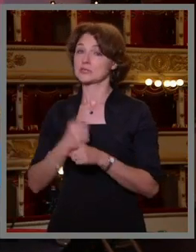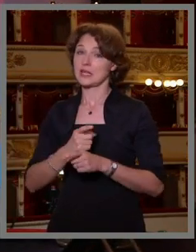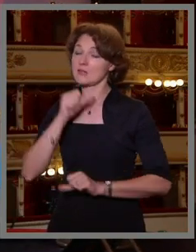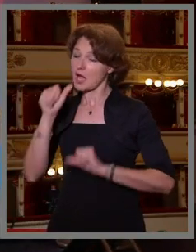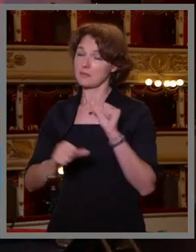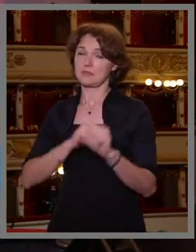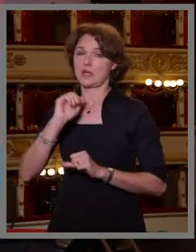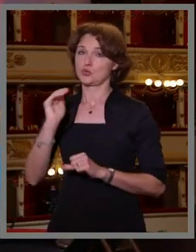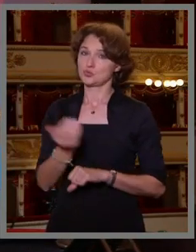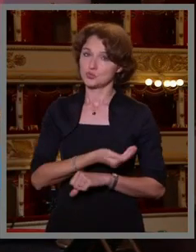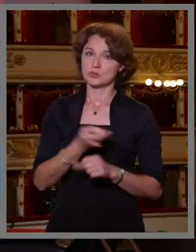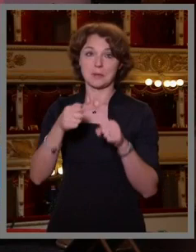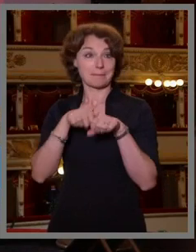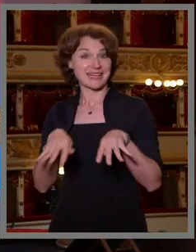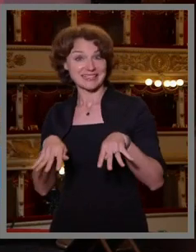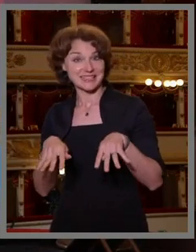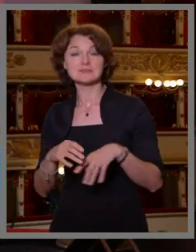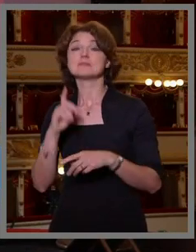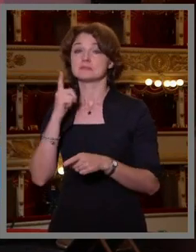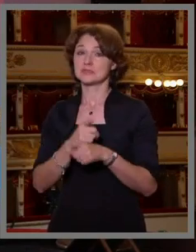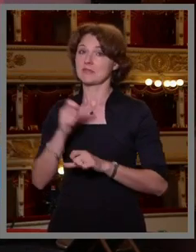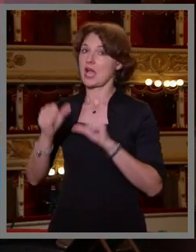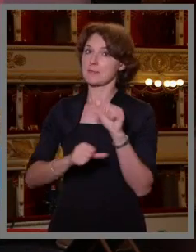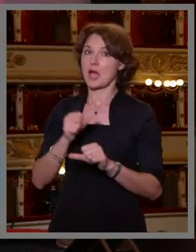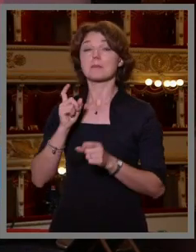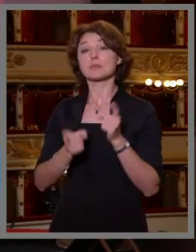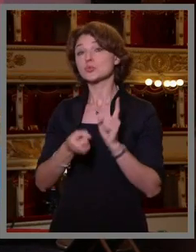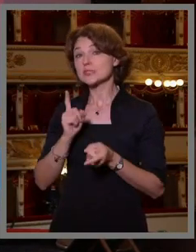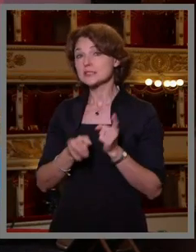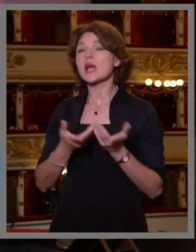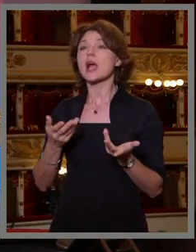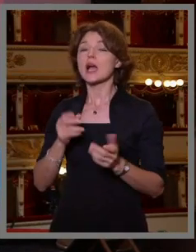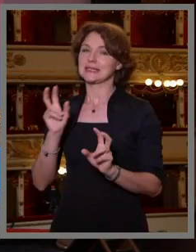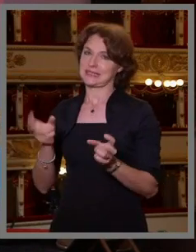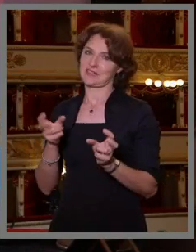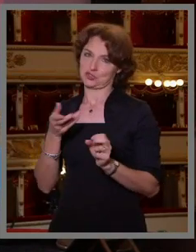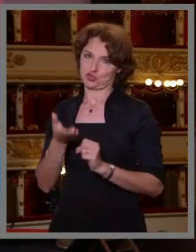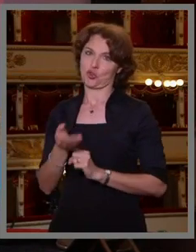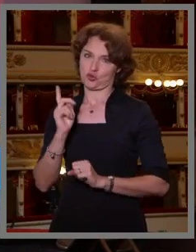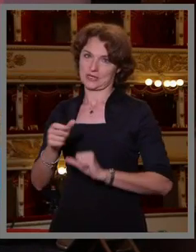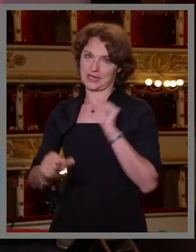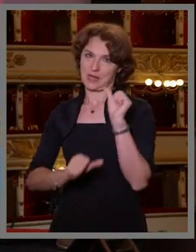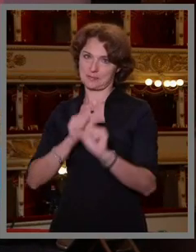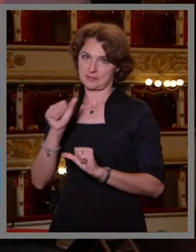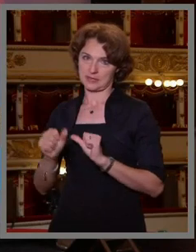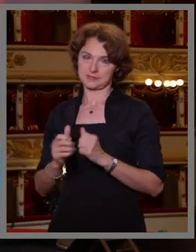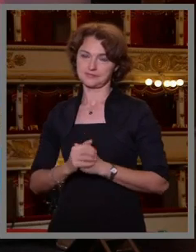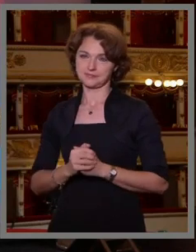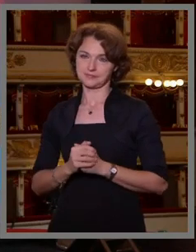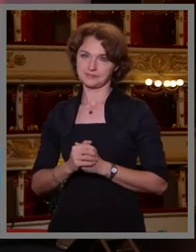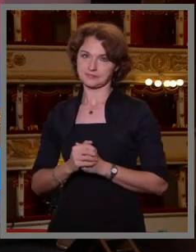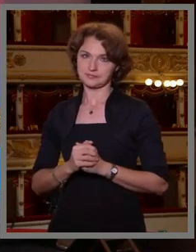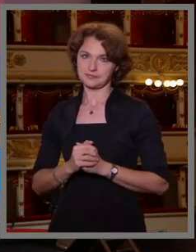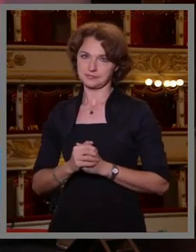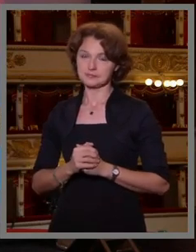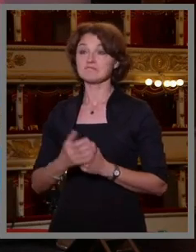in media del cambio alla politica per esempio deve cambiare la televisione io sono uno che a casa più tv e